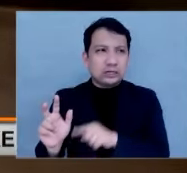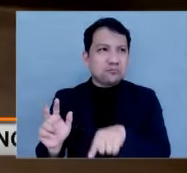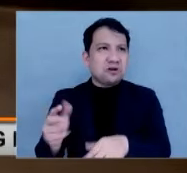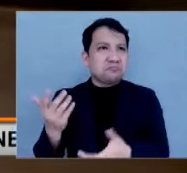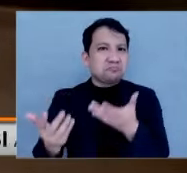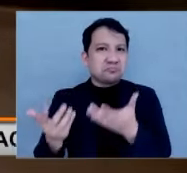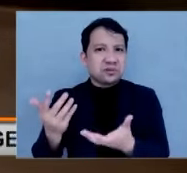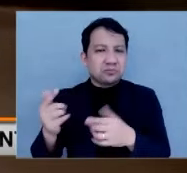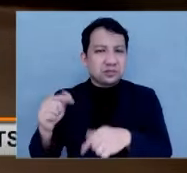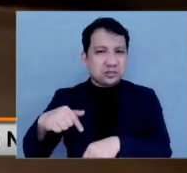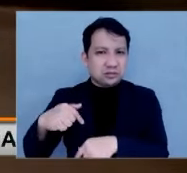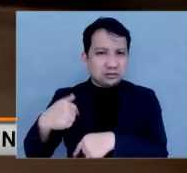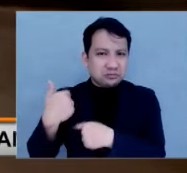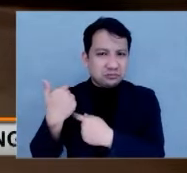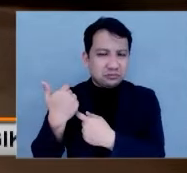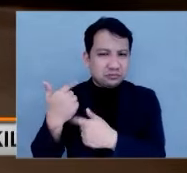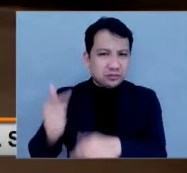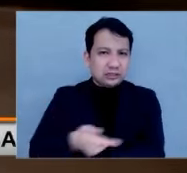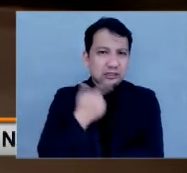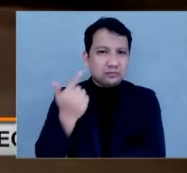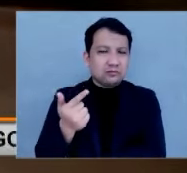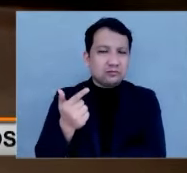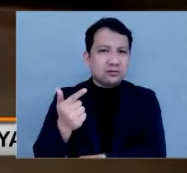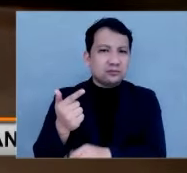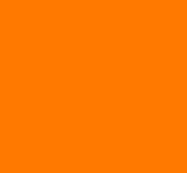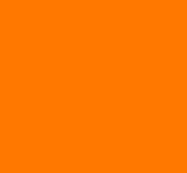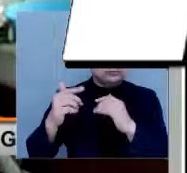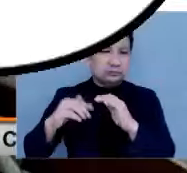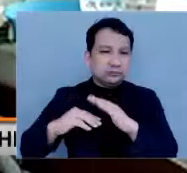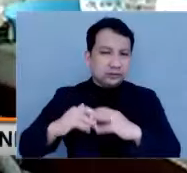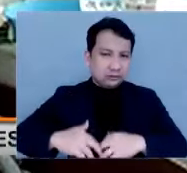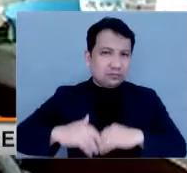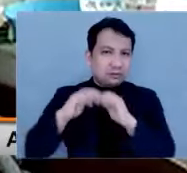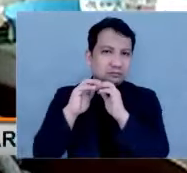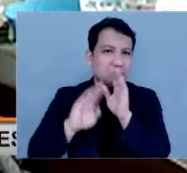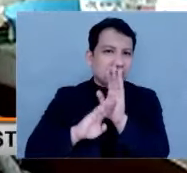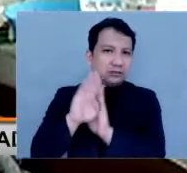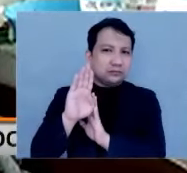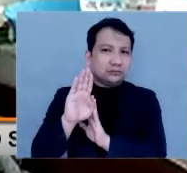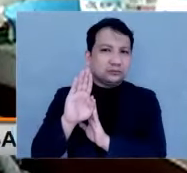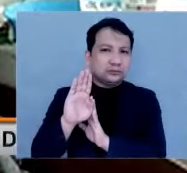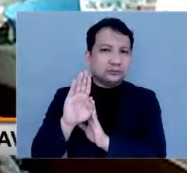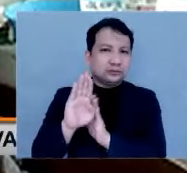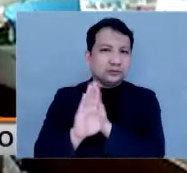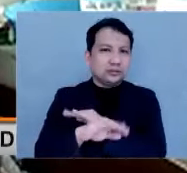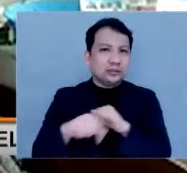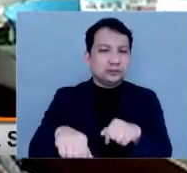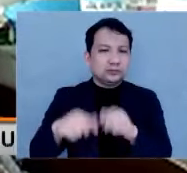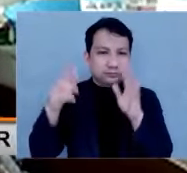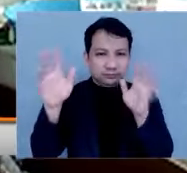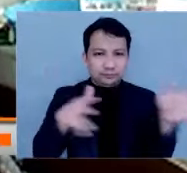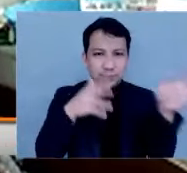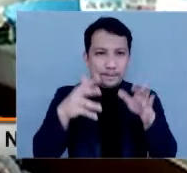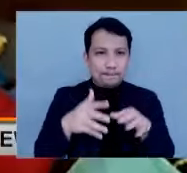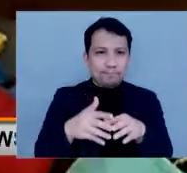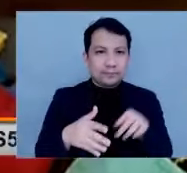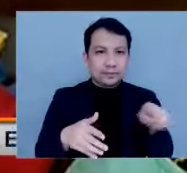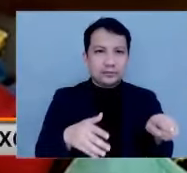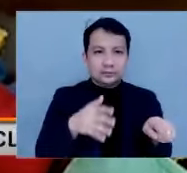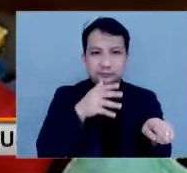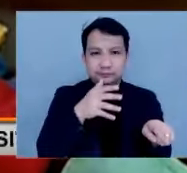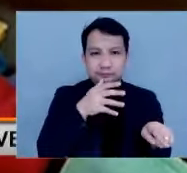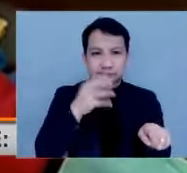matagalan pa bago sila makabangon sa delubio halos walang naisalbang gamit sina nanay